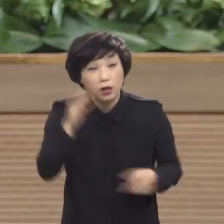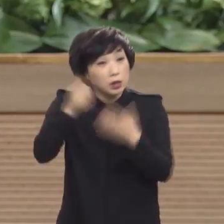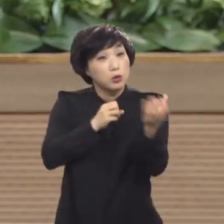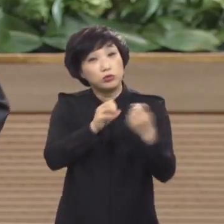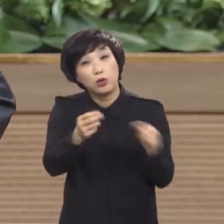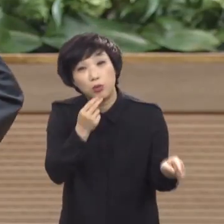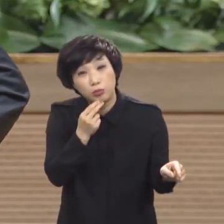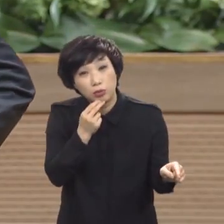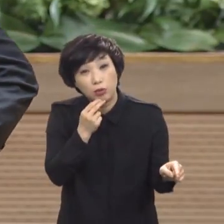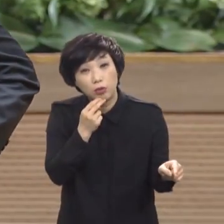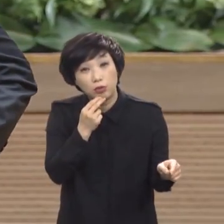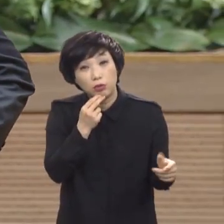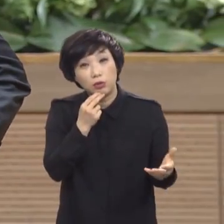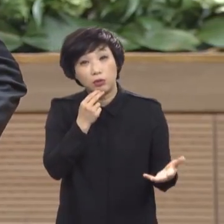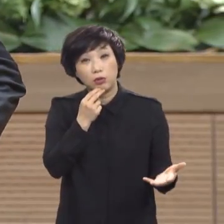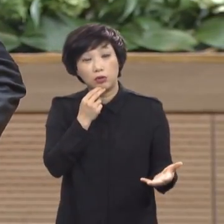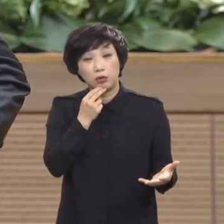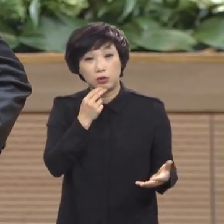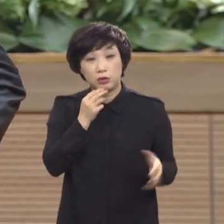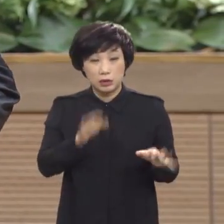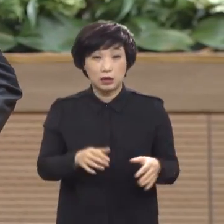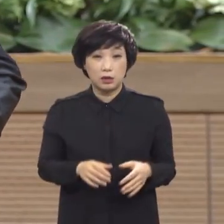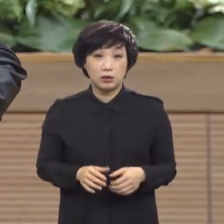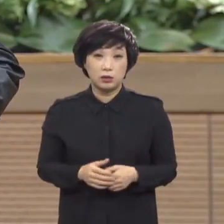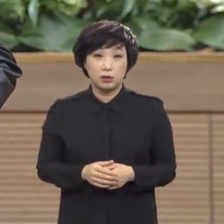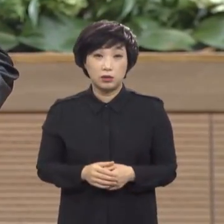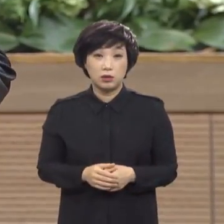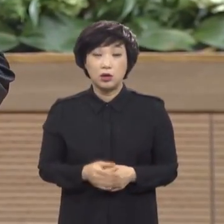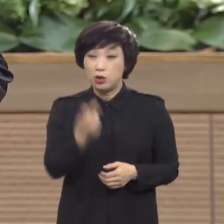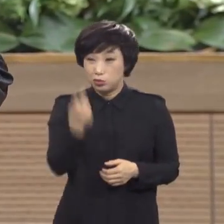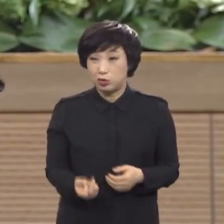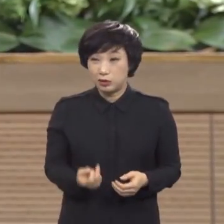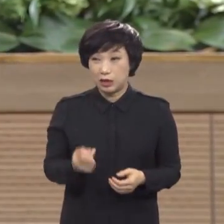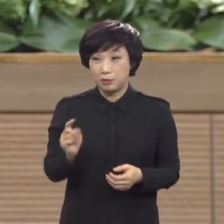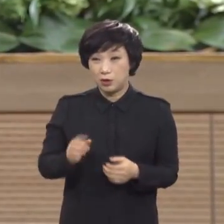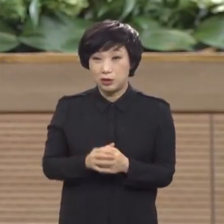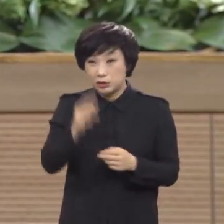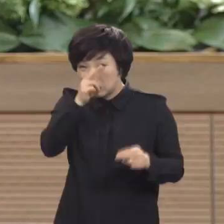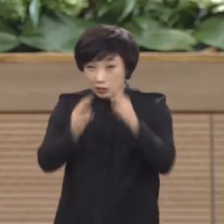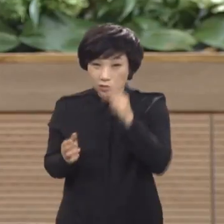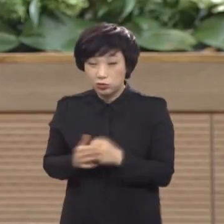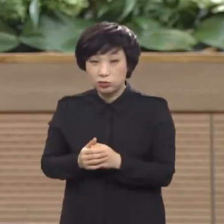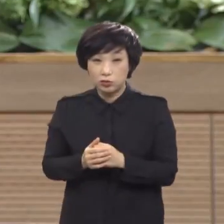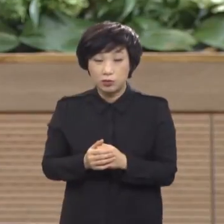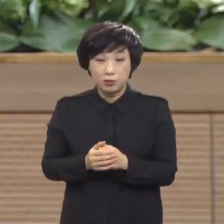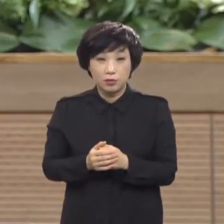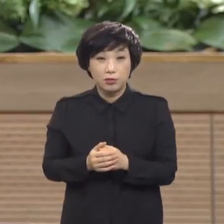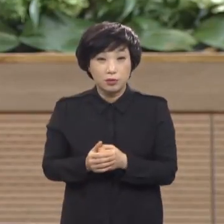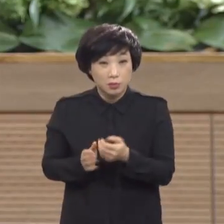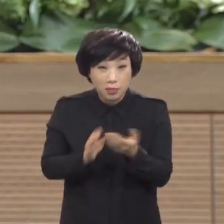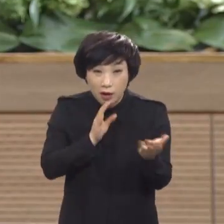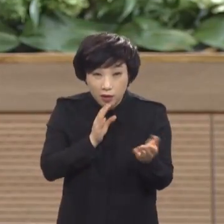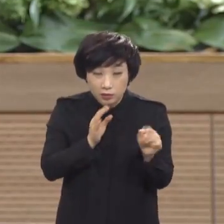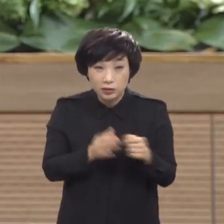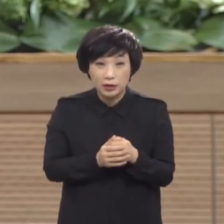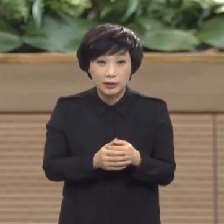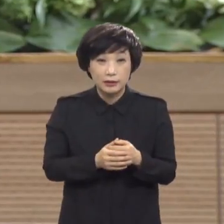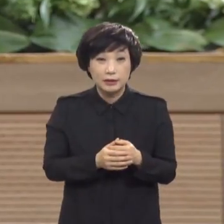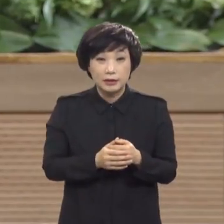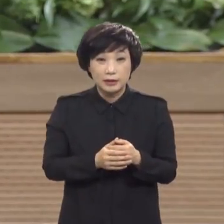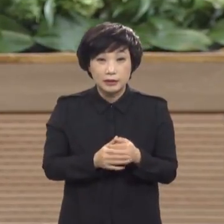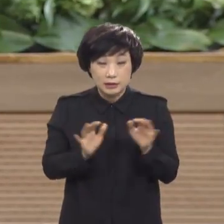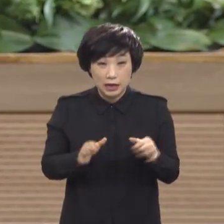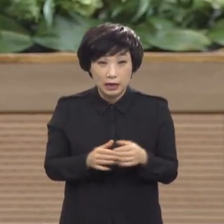않았다 이 말입니다. 가인아, 이 마귀 역사가 예를 들면, 내